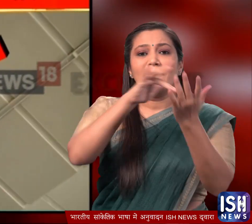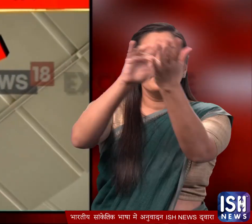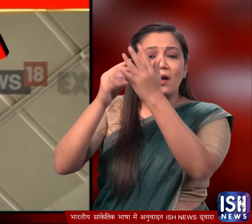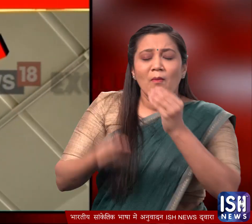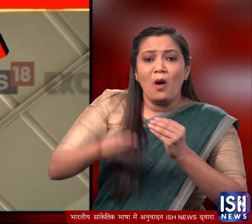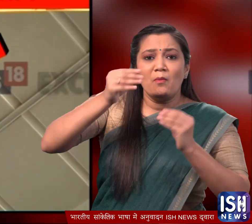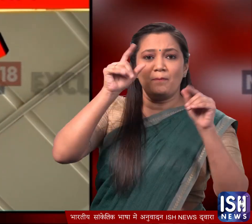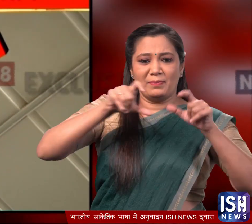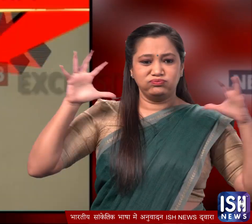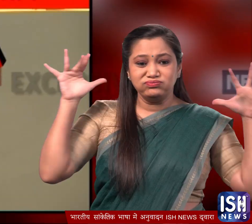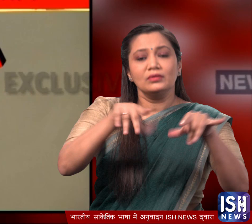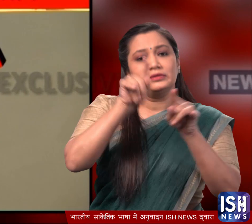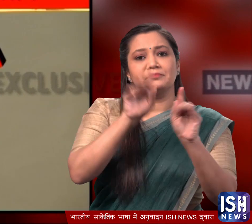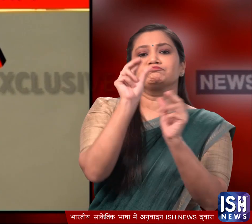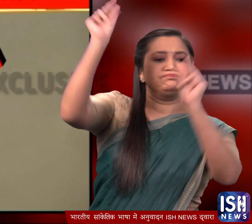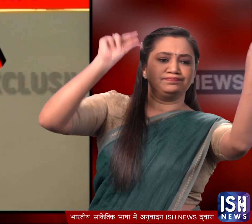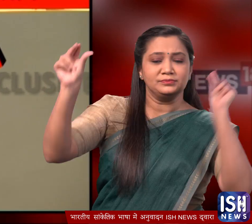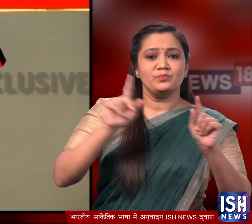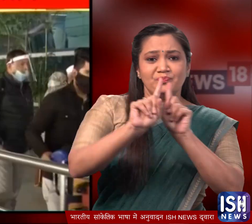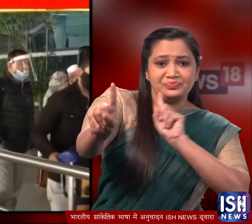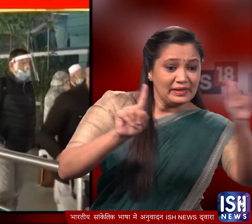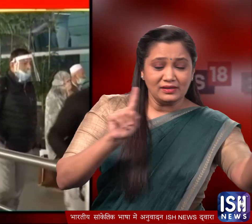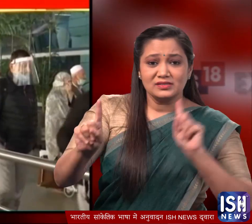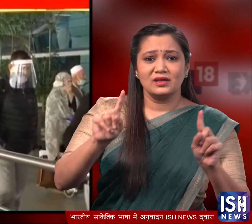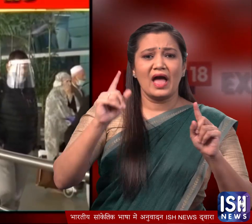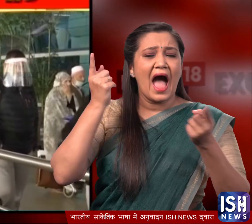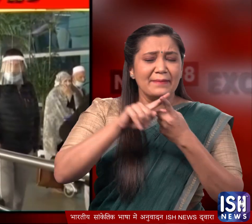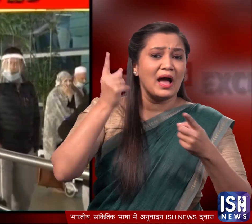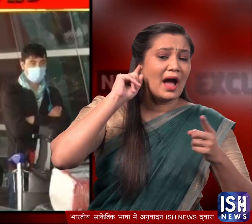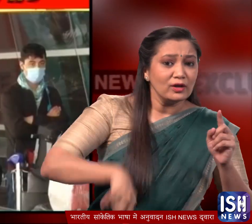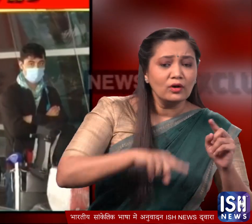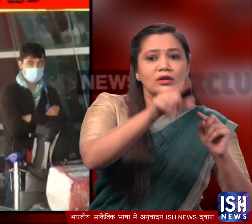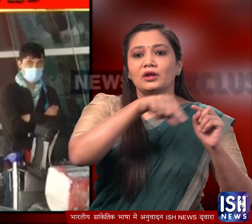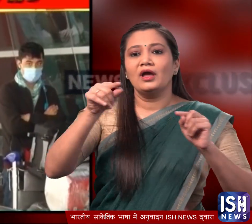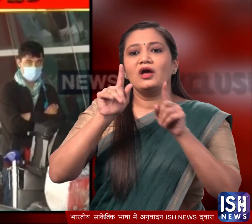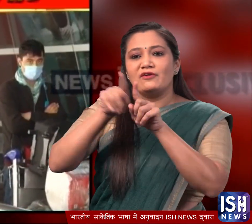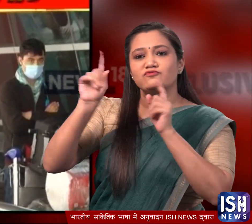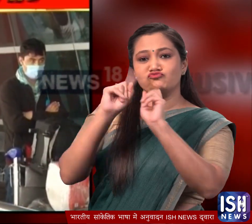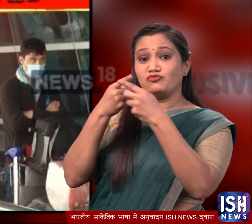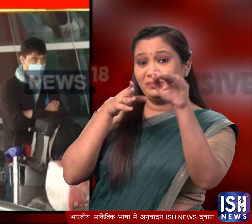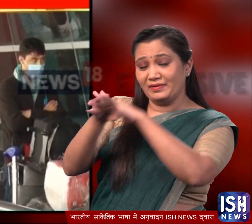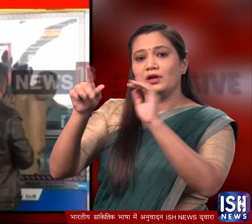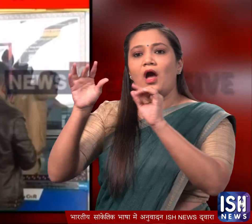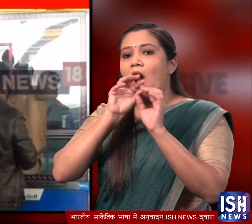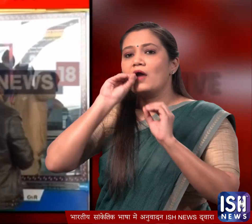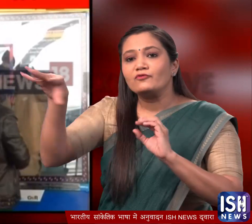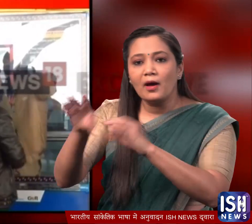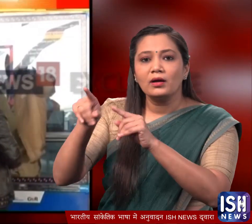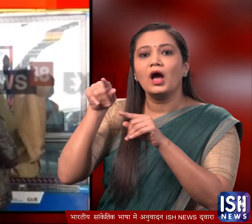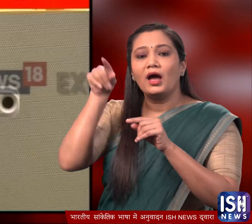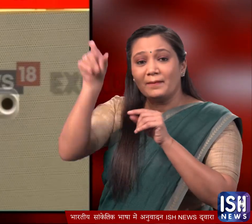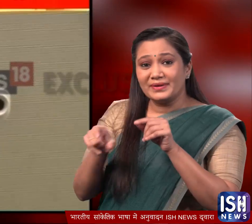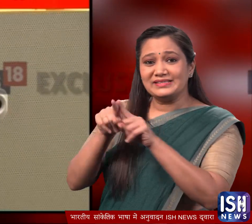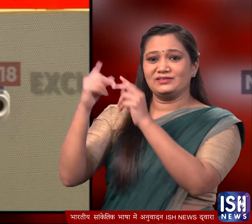पर लगाए गए जहां ज्यादा संख्या में लोग मौजूद होते हैं। सोशल डिस्टेंसिंग की अनदेखी होते ही ये वहां बनाए गए कंट्रोल रूम को